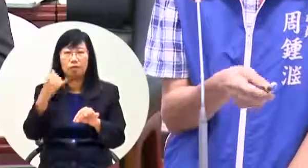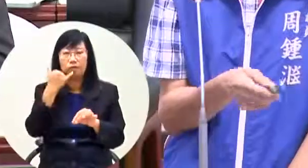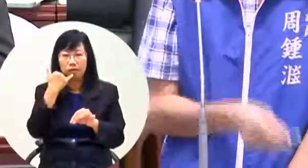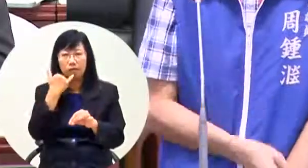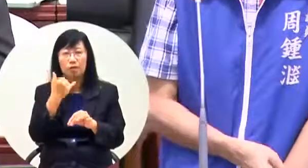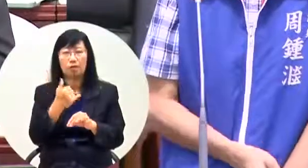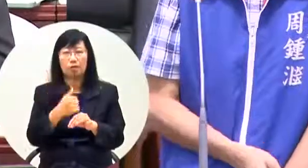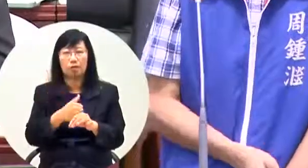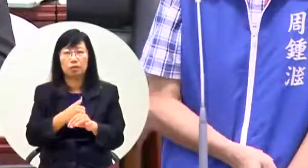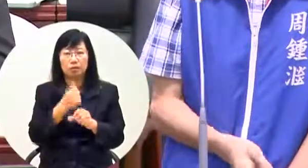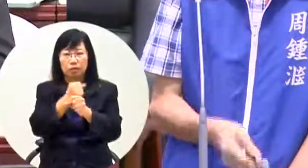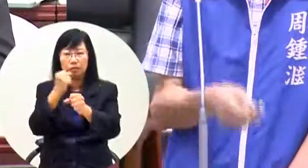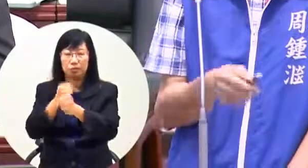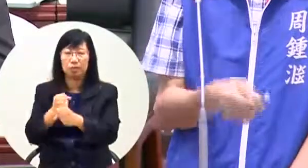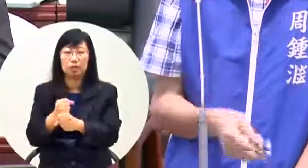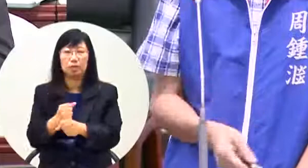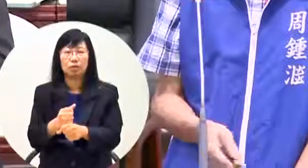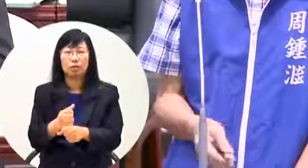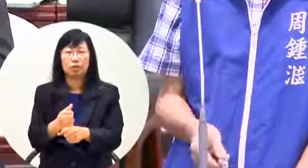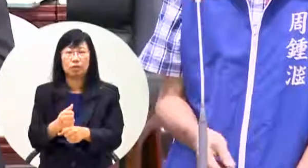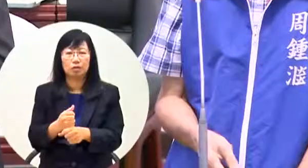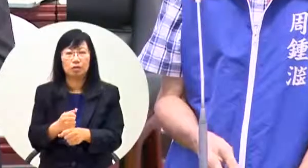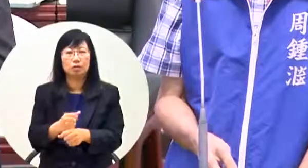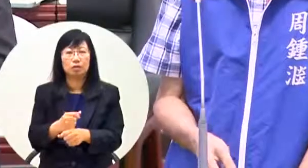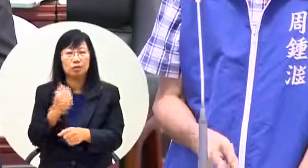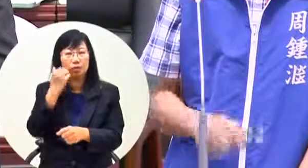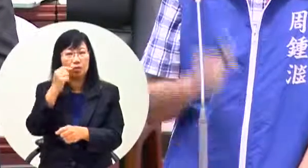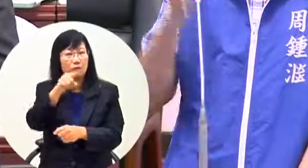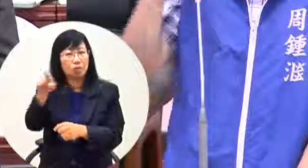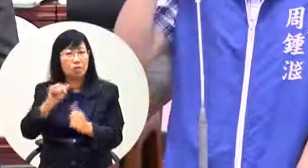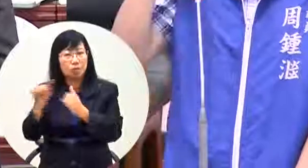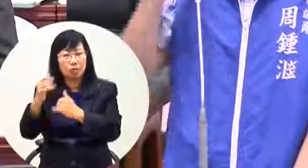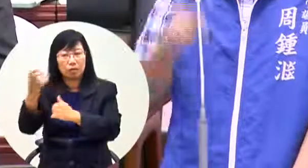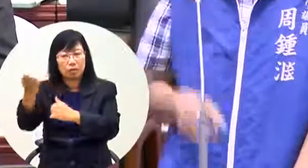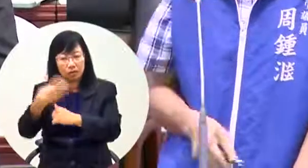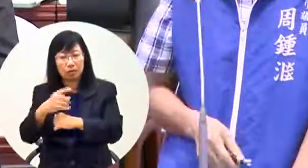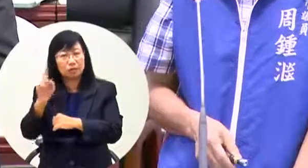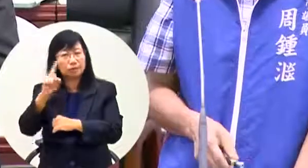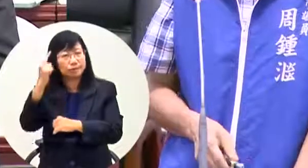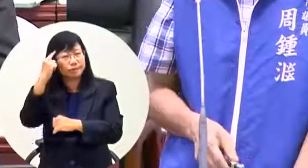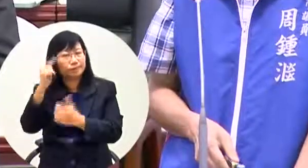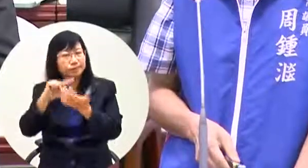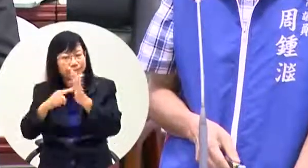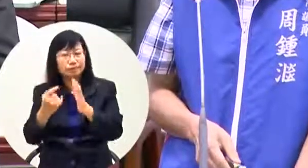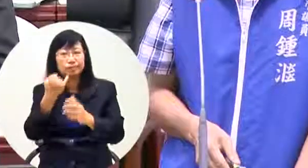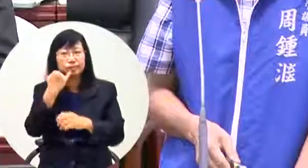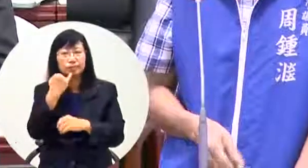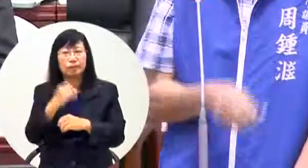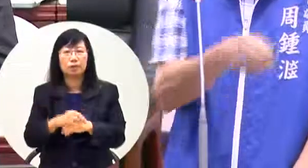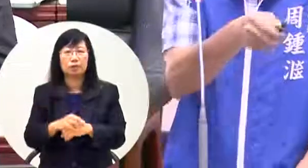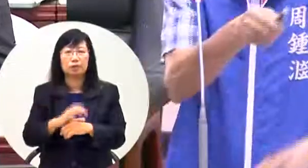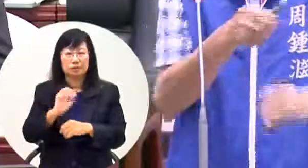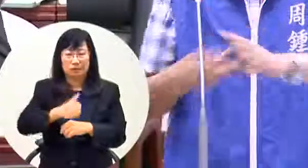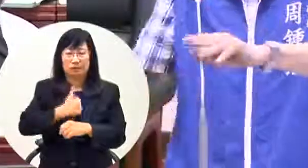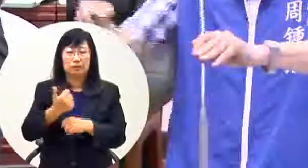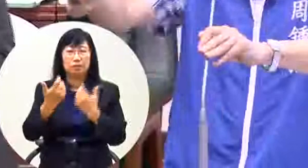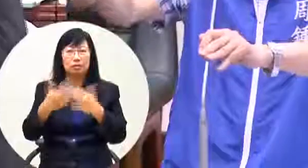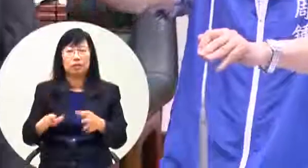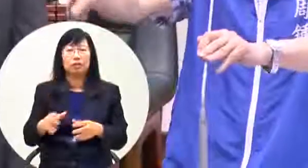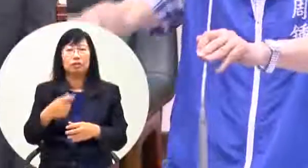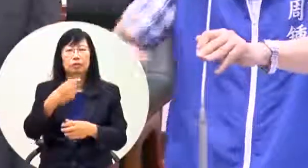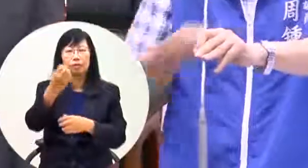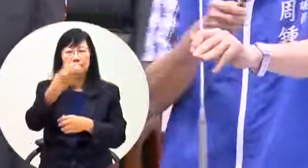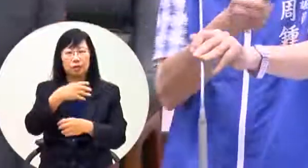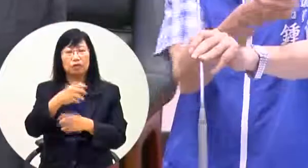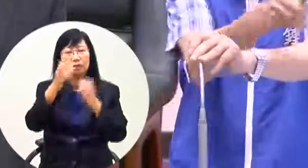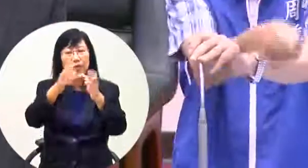的需求？我想我们会来做这样的一个评估。但是拜托，今天麦克叫。阮去迄个里活动中心啊啦， 不是，哎呀，